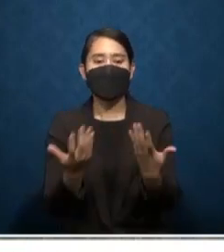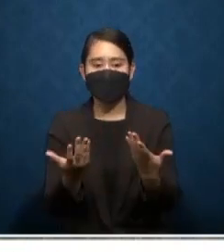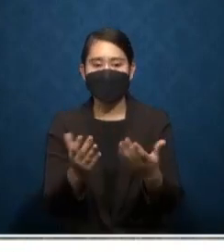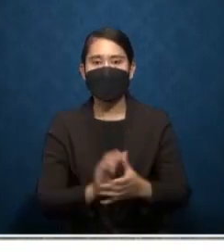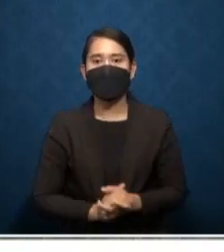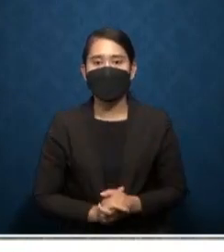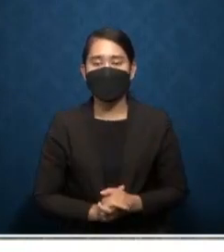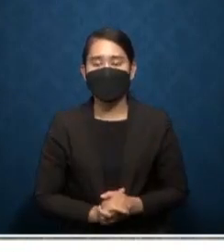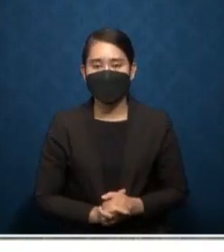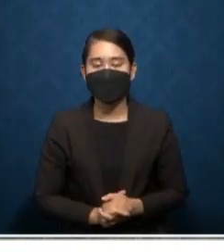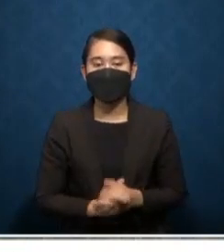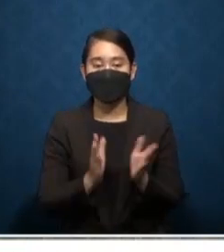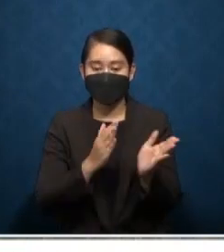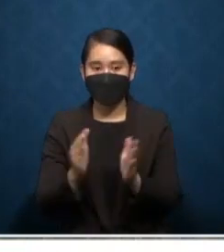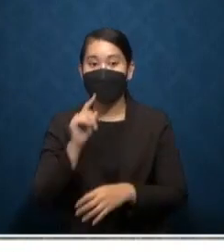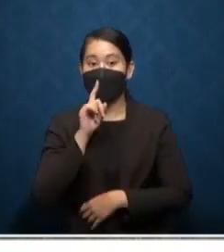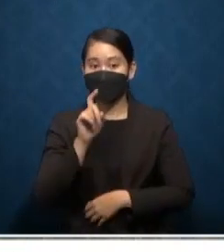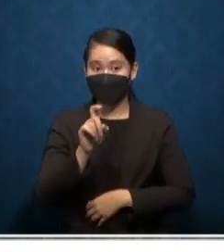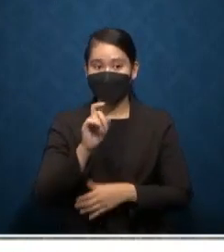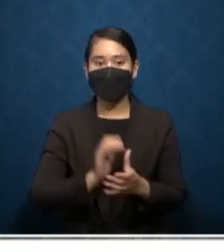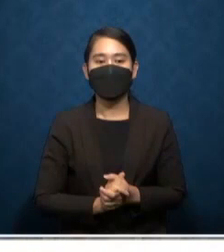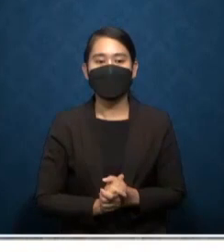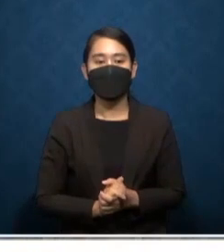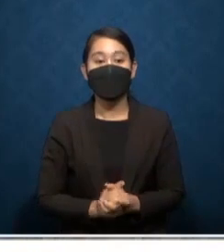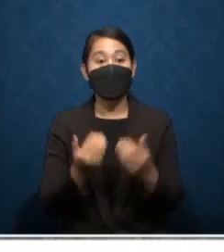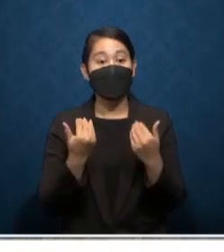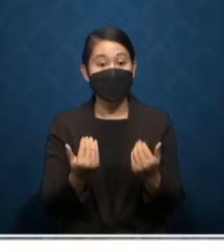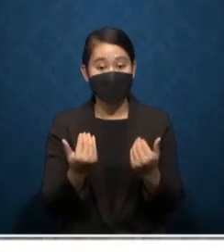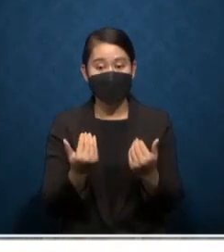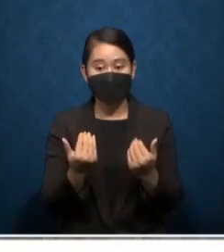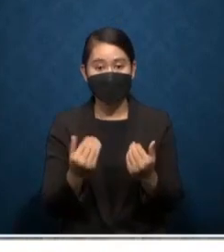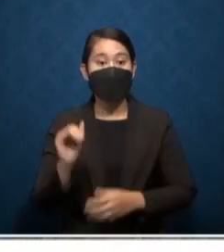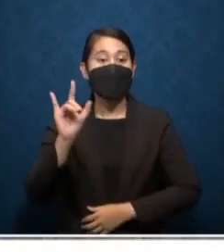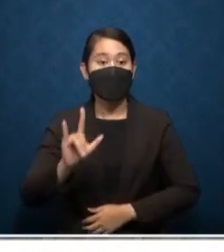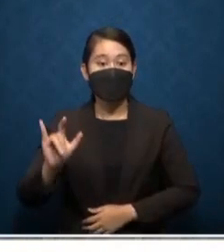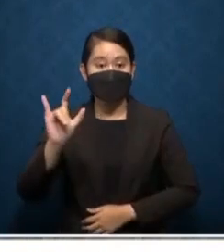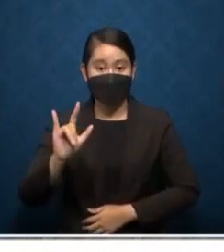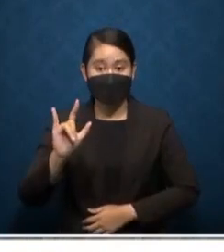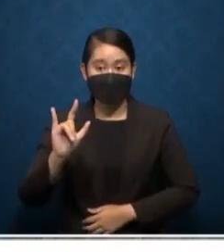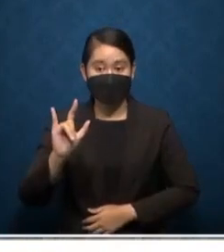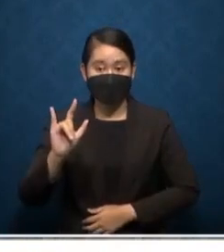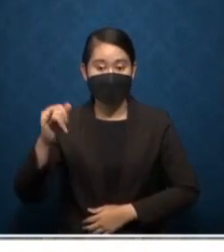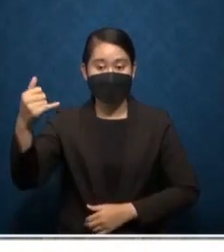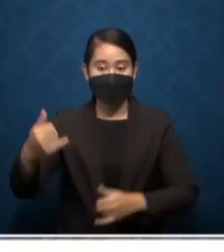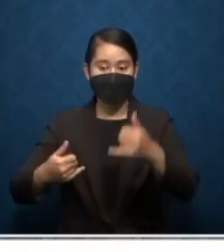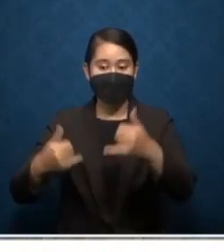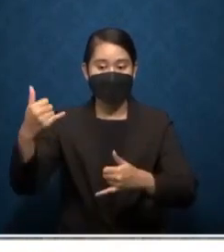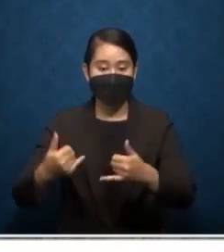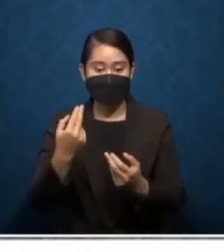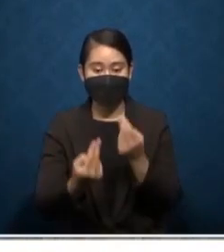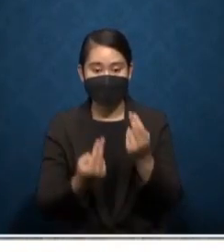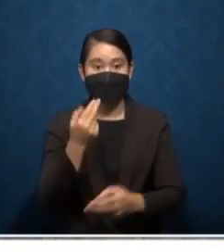ถามต่อไปเลยครับว่าเดี๋วนี้เปิดให้ญาติเยี่ยมนับโทษได้แล้วหรอย่าง